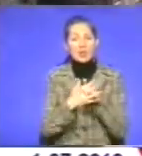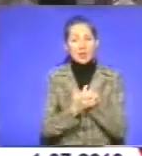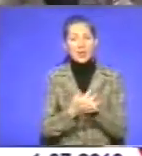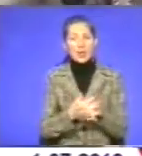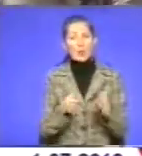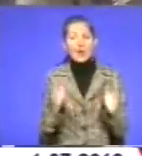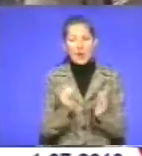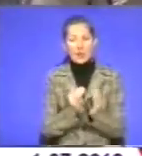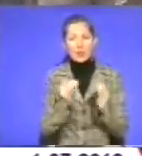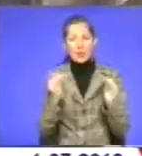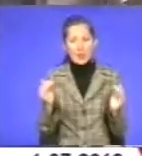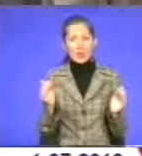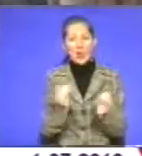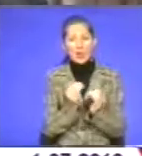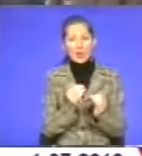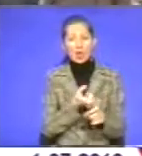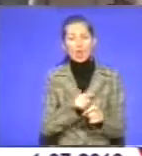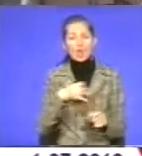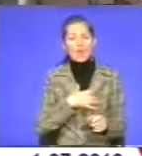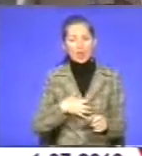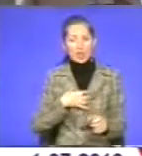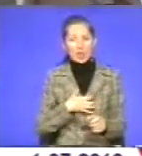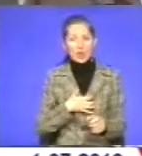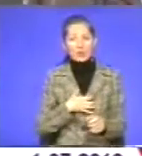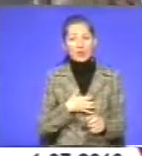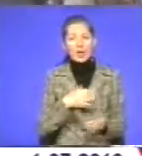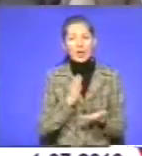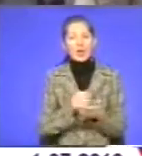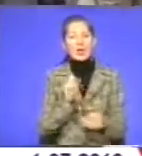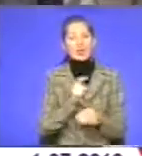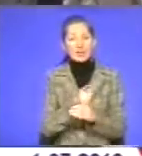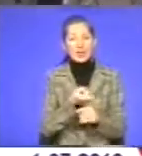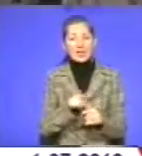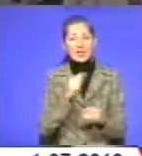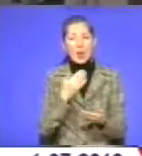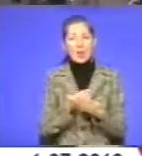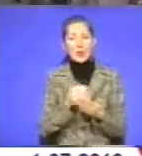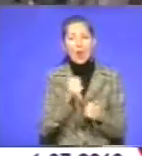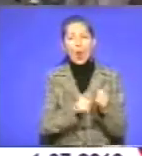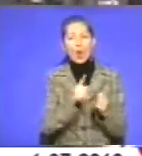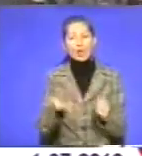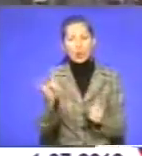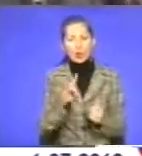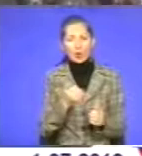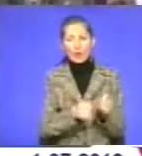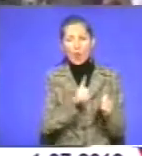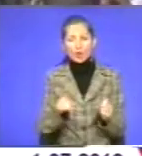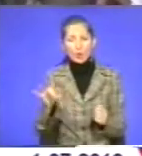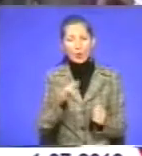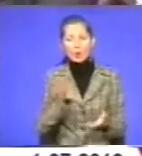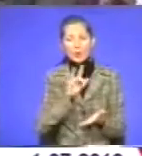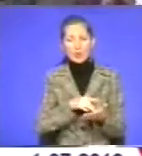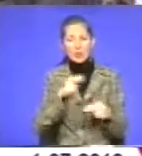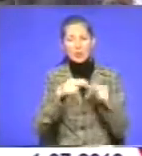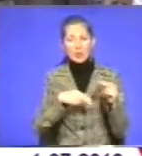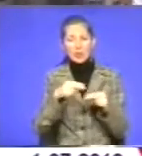Дуже важливо є, знову ж таки, очередна задача, яка поставлена сьогодні перед кожним районом, в кожному районному центрі